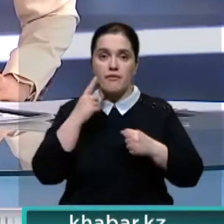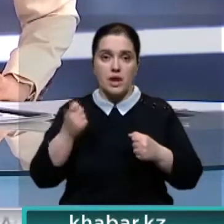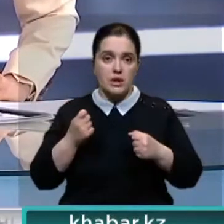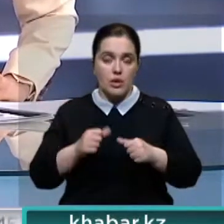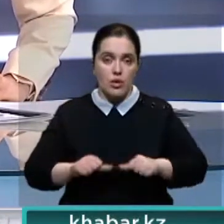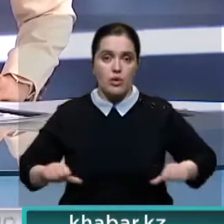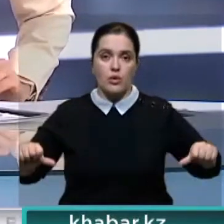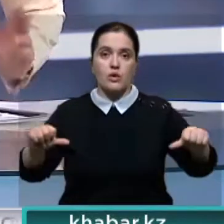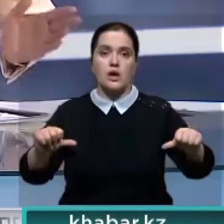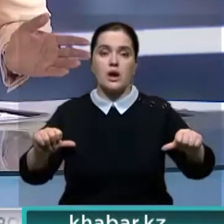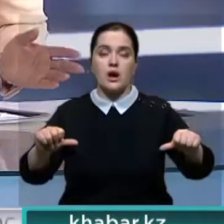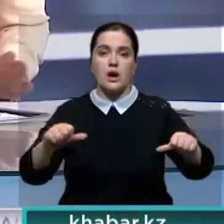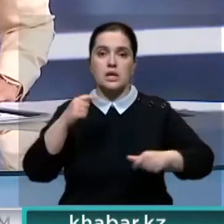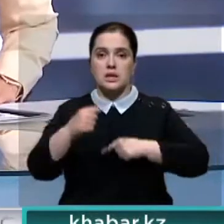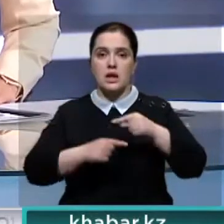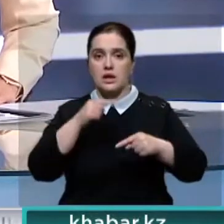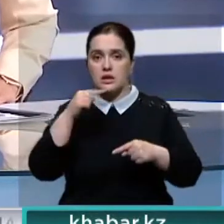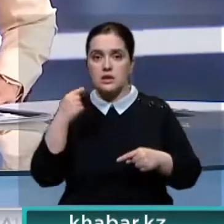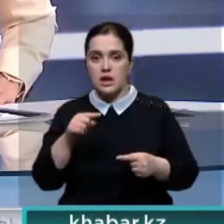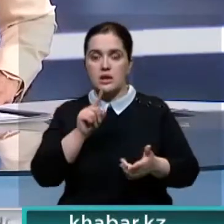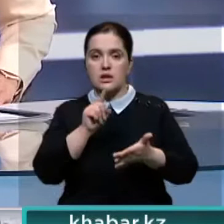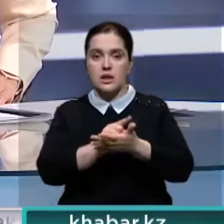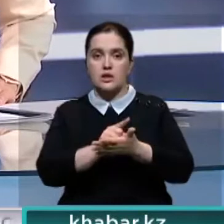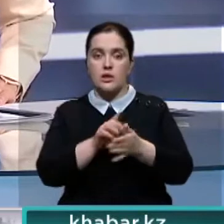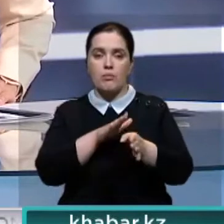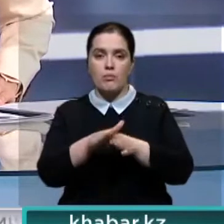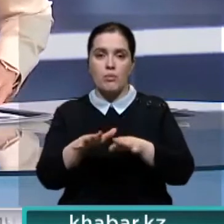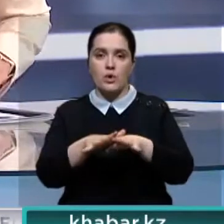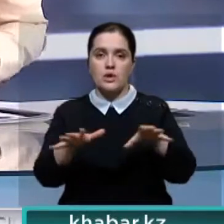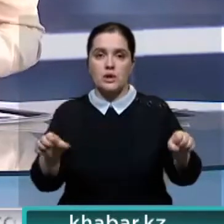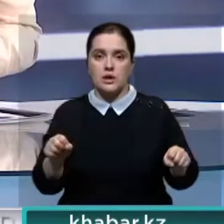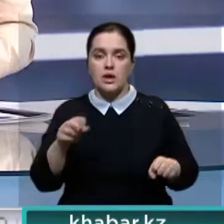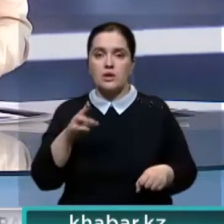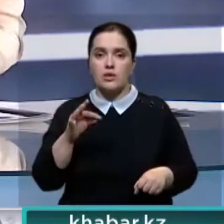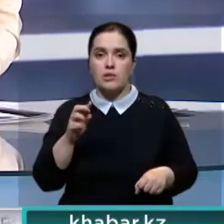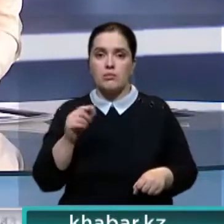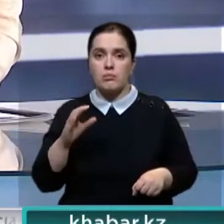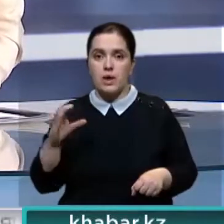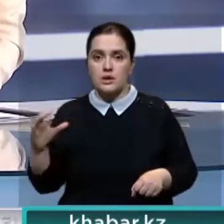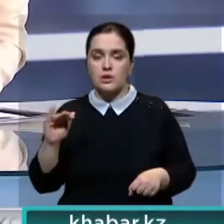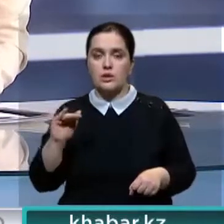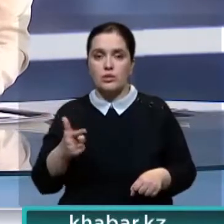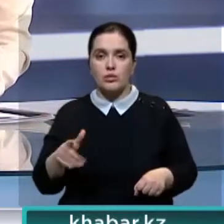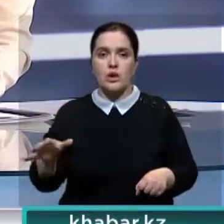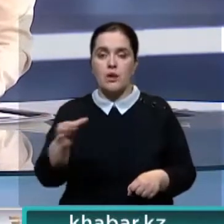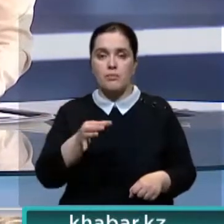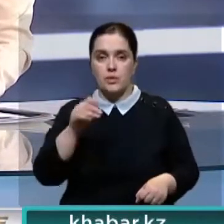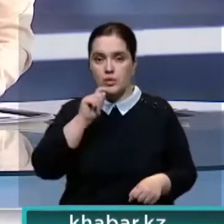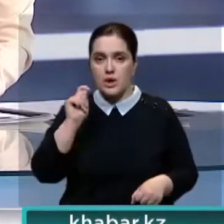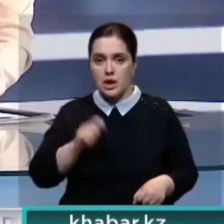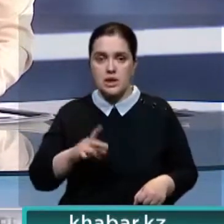Рустама Минникаева, в ходе следующего этапа российская армия должна установить полный контроль над Донбассом и южными областями